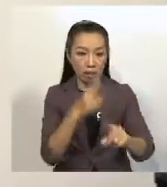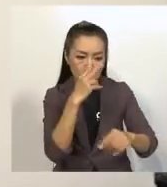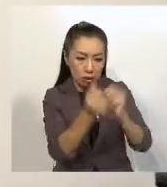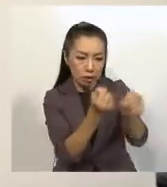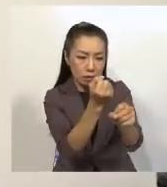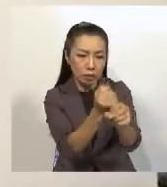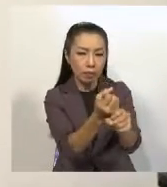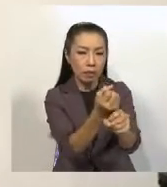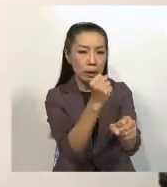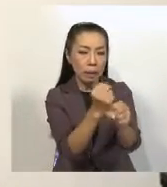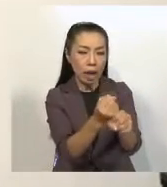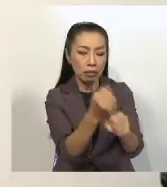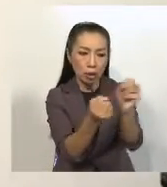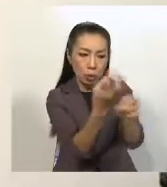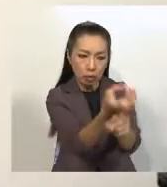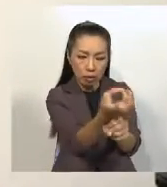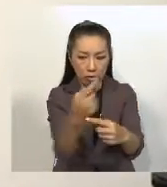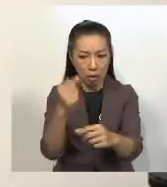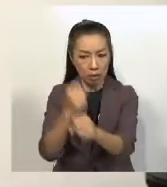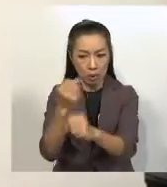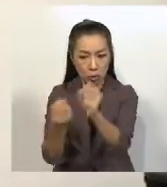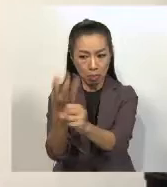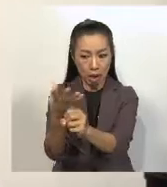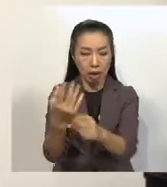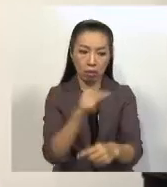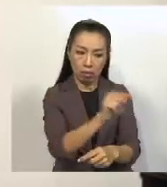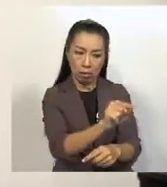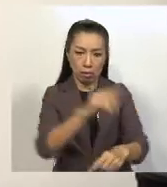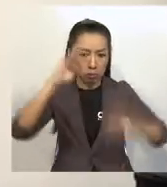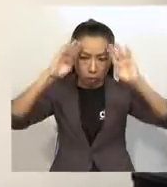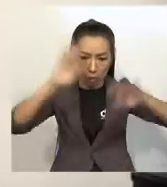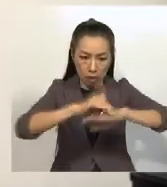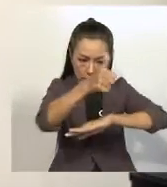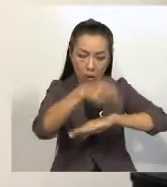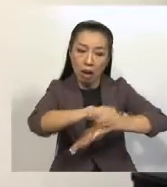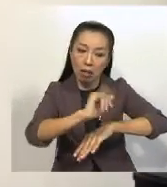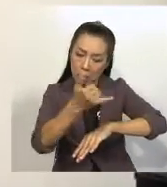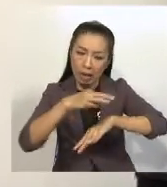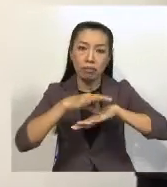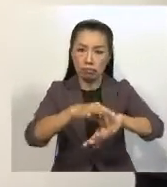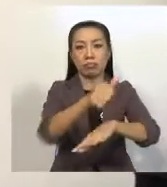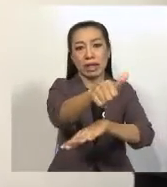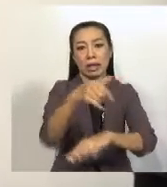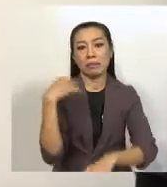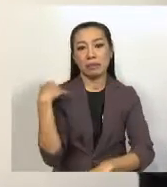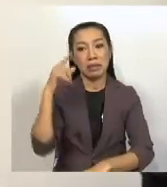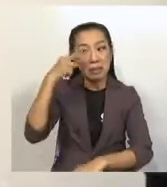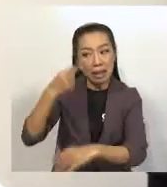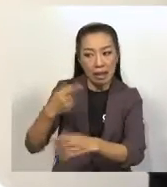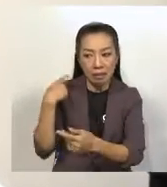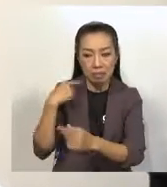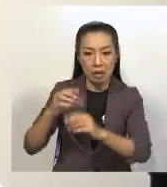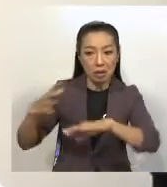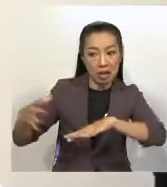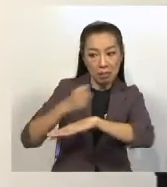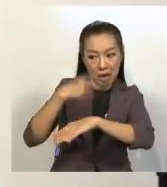ความสามารถก็อาจได้รับการพิจารณาแต่งตั้งได้ยืนยันค่ะว่าไม่มีใบสั่งหรือว่าเด็กฝากจากฝ่าย